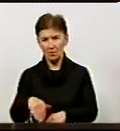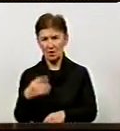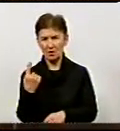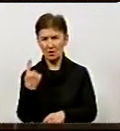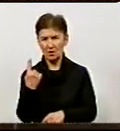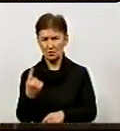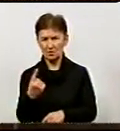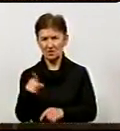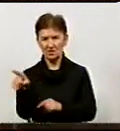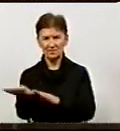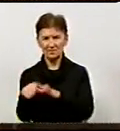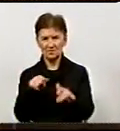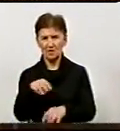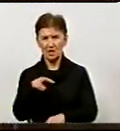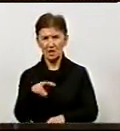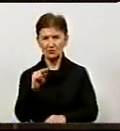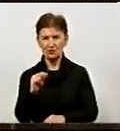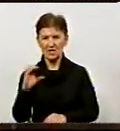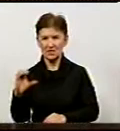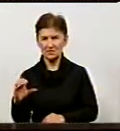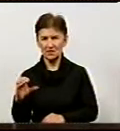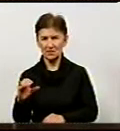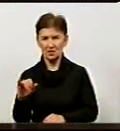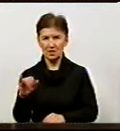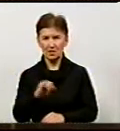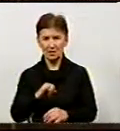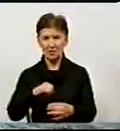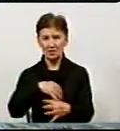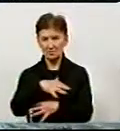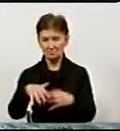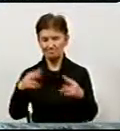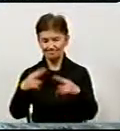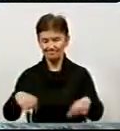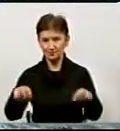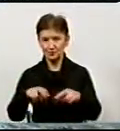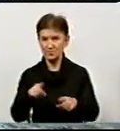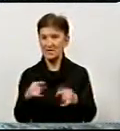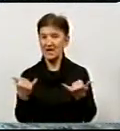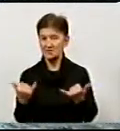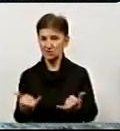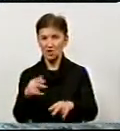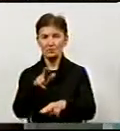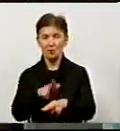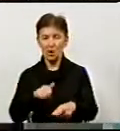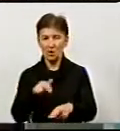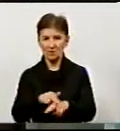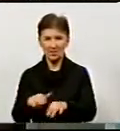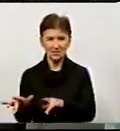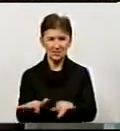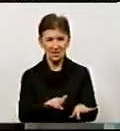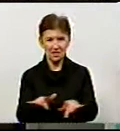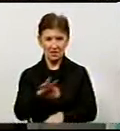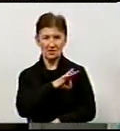1-6 викликали МЧС і закрутилось. Зараз у квартирі поліцейські проводять слідчі дії.